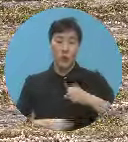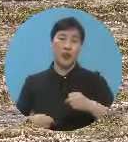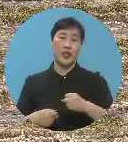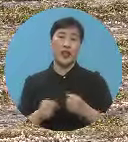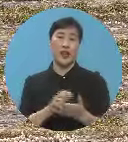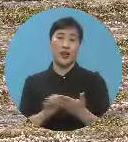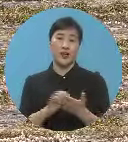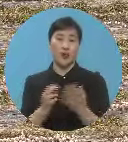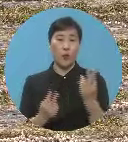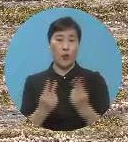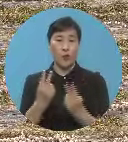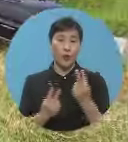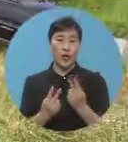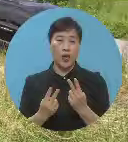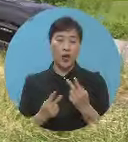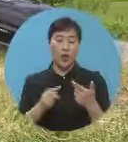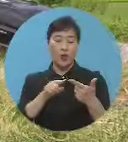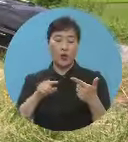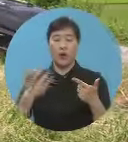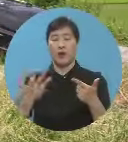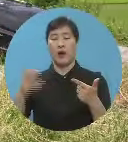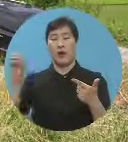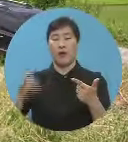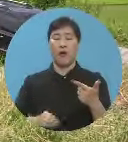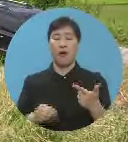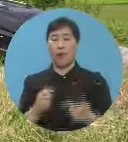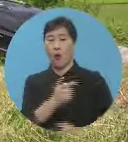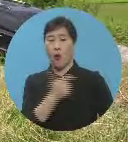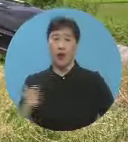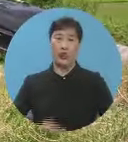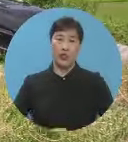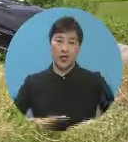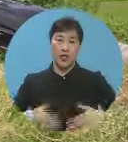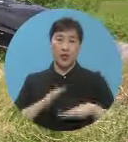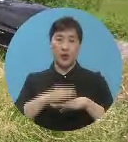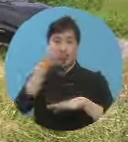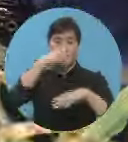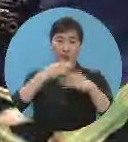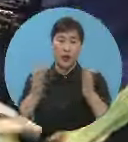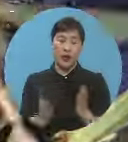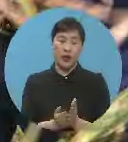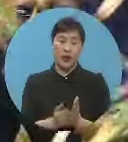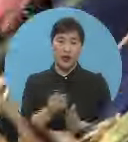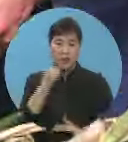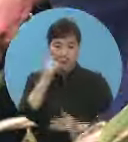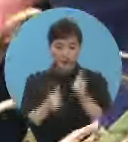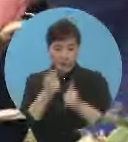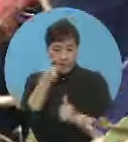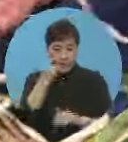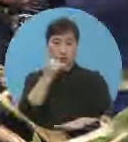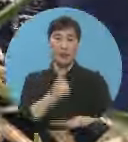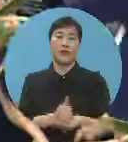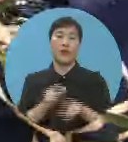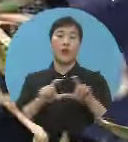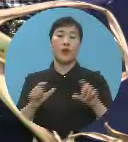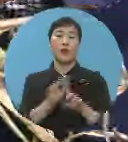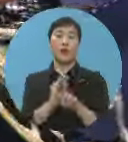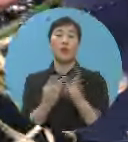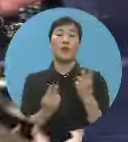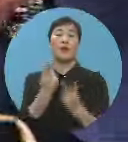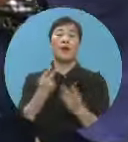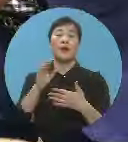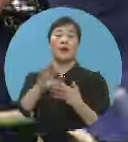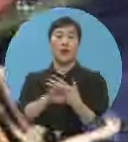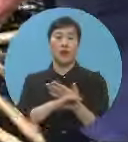놓습니다 전남농업기술원 의 실증 실험 결과 일반 마늘과 비교해 볼 때 수입이 10a